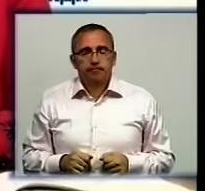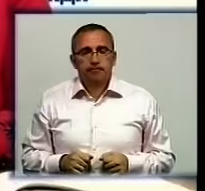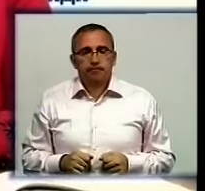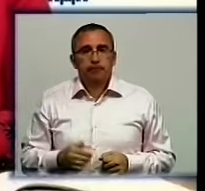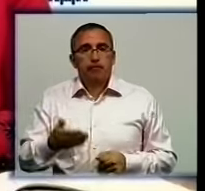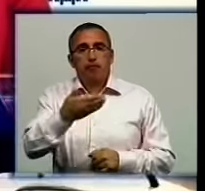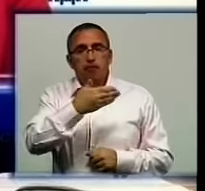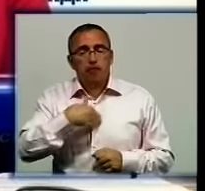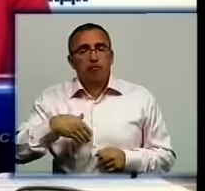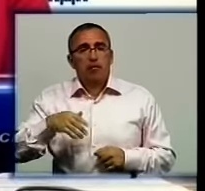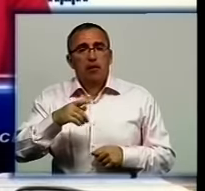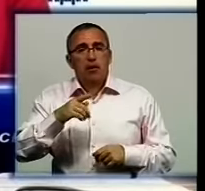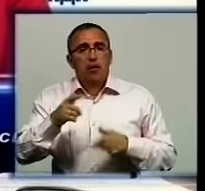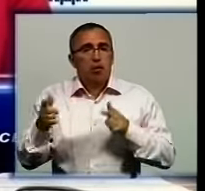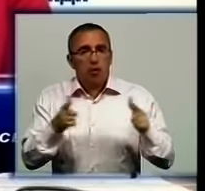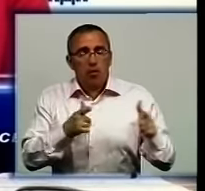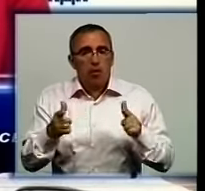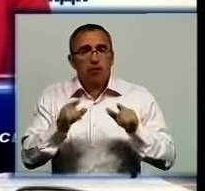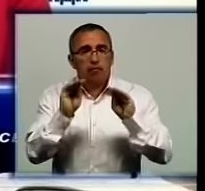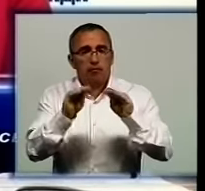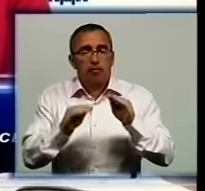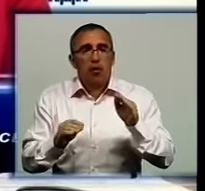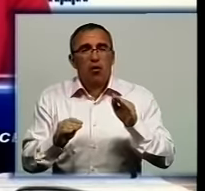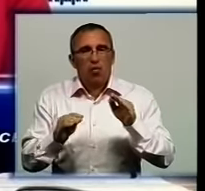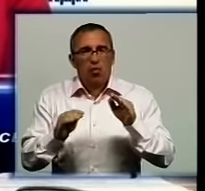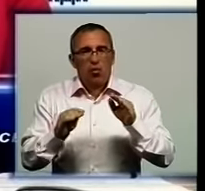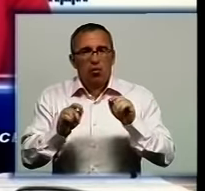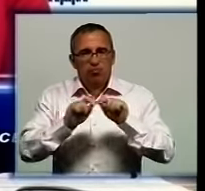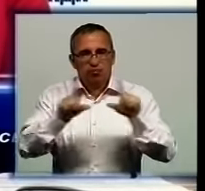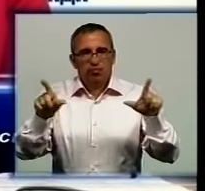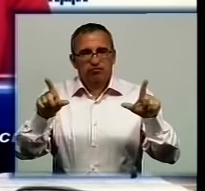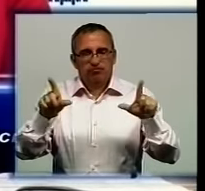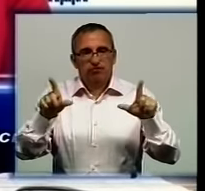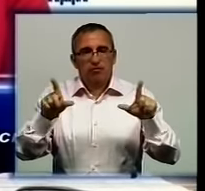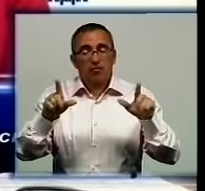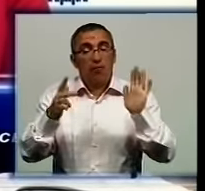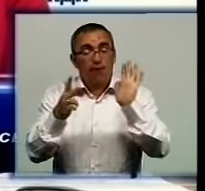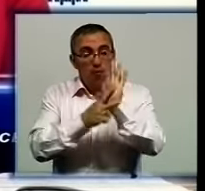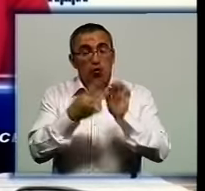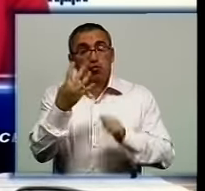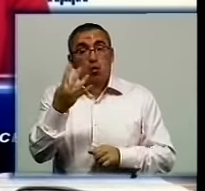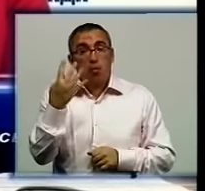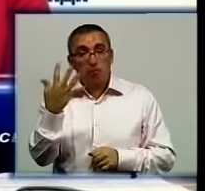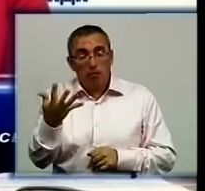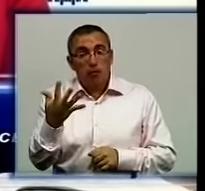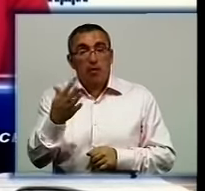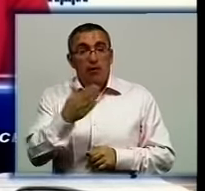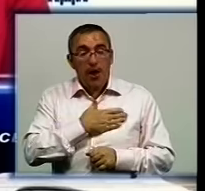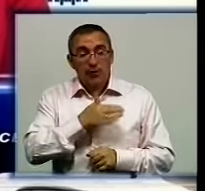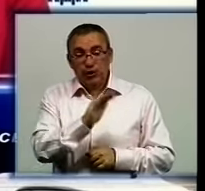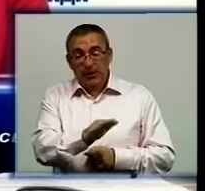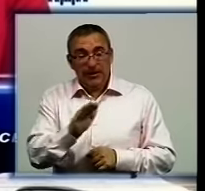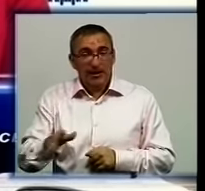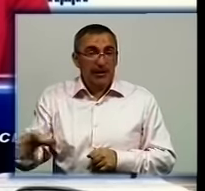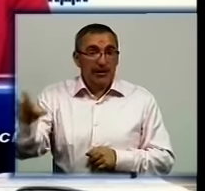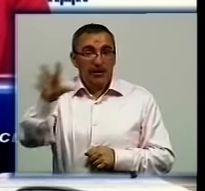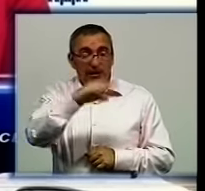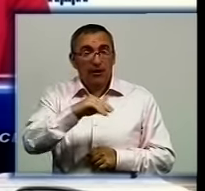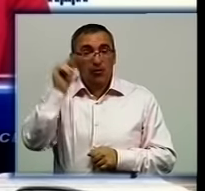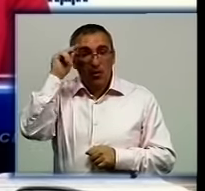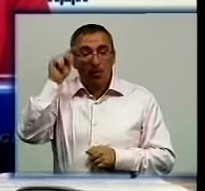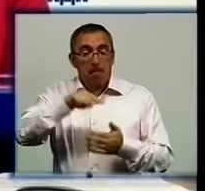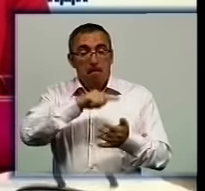Ми налаштовуємо сценарії кожного навчального закладу, щоб о 8:45 наші всі діти, учні